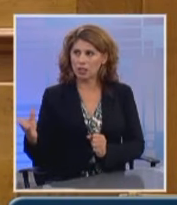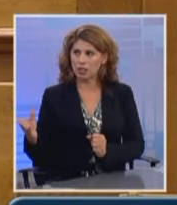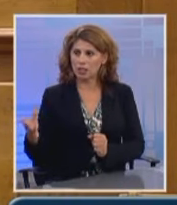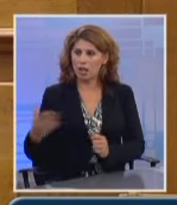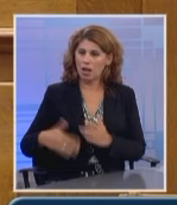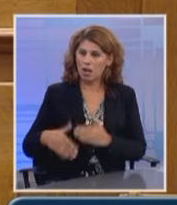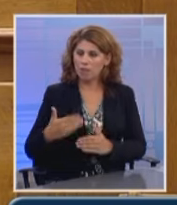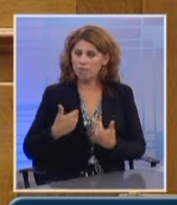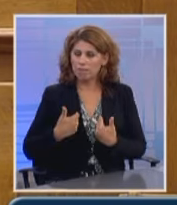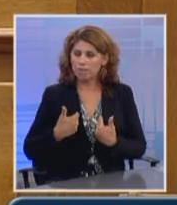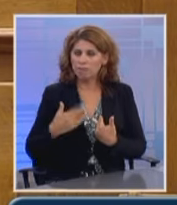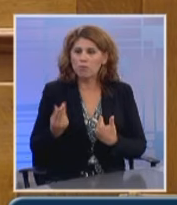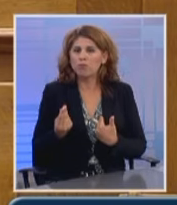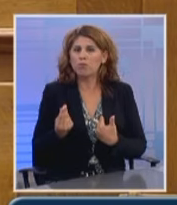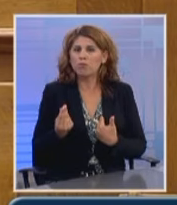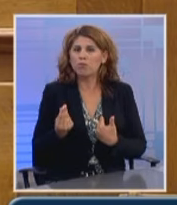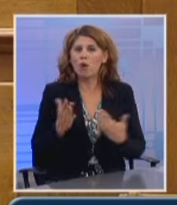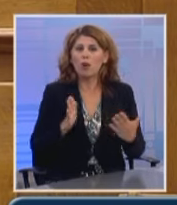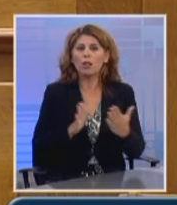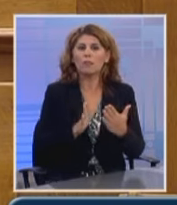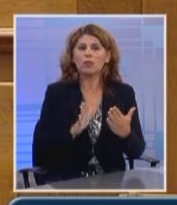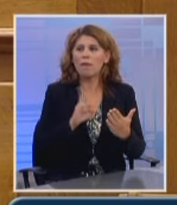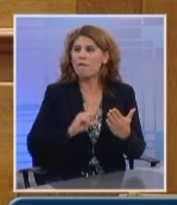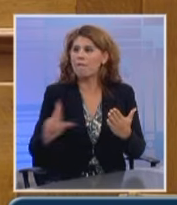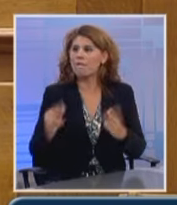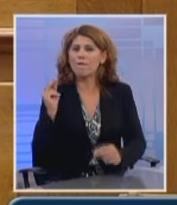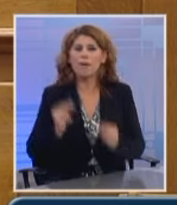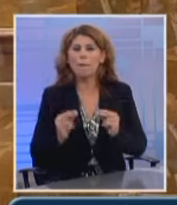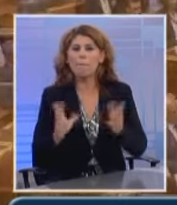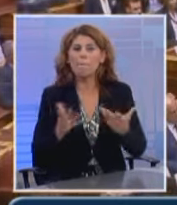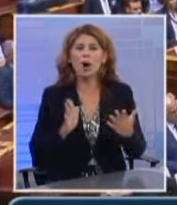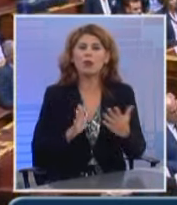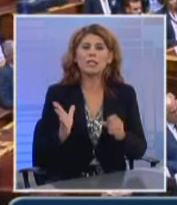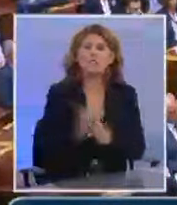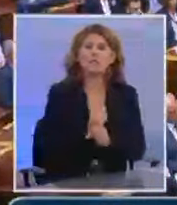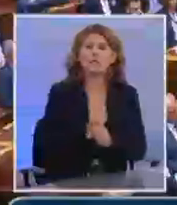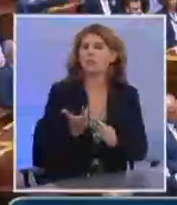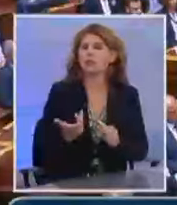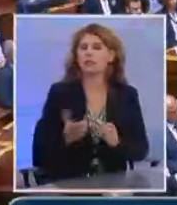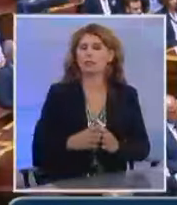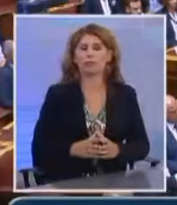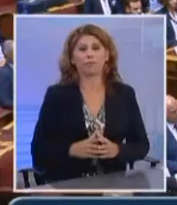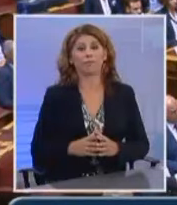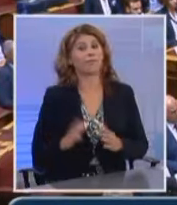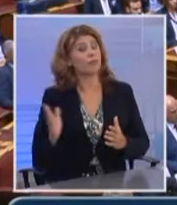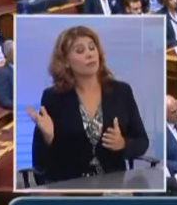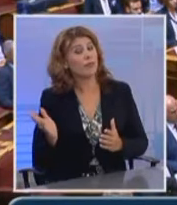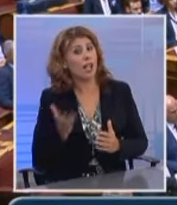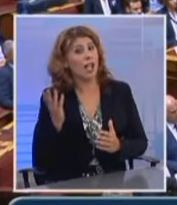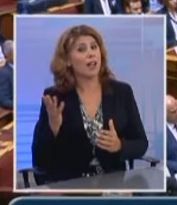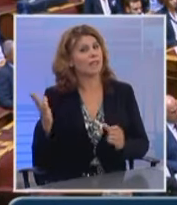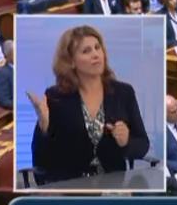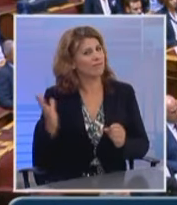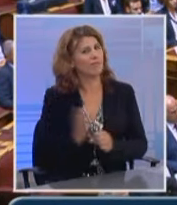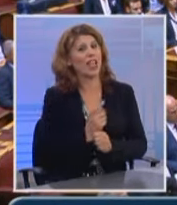το πώς θα αντιμετώπιζε αυτός αντίστοιχα προβλήματα, αν θα έβρισκε τη δύναμη που